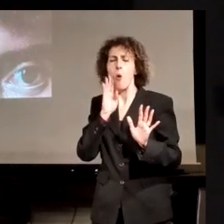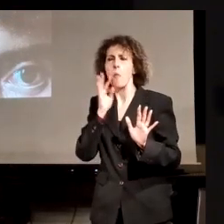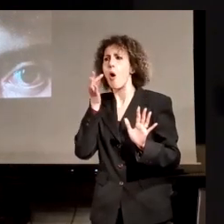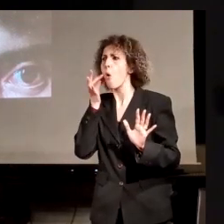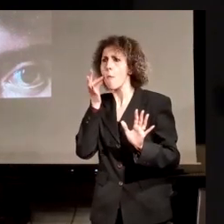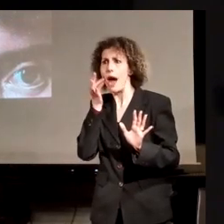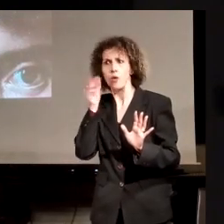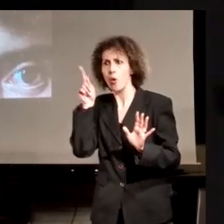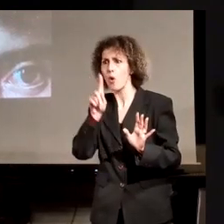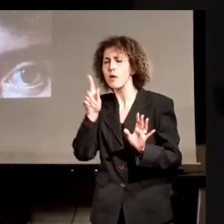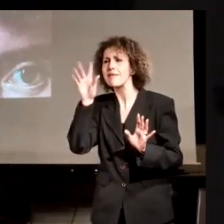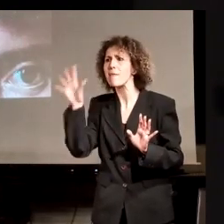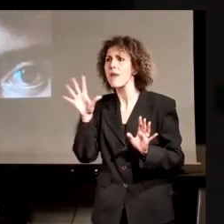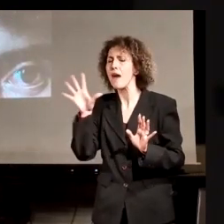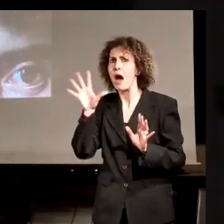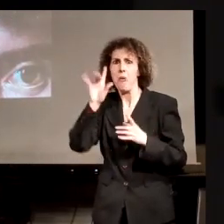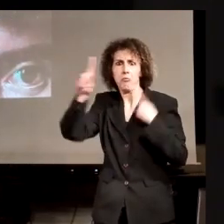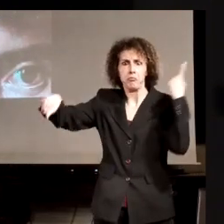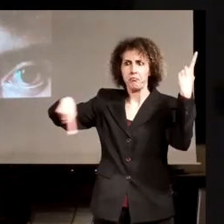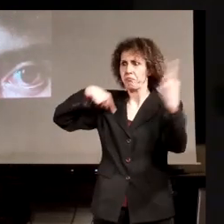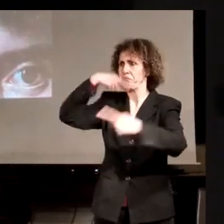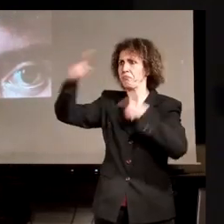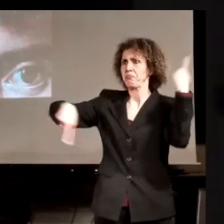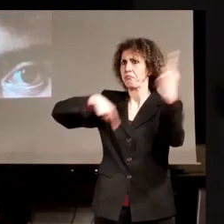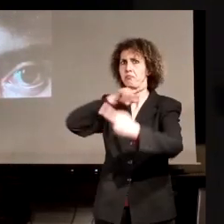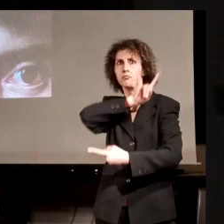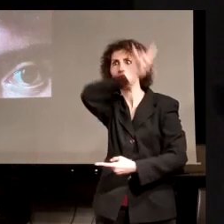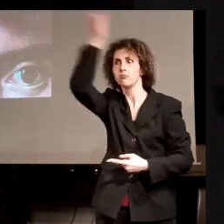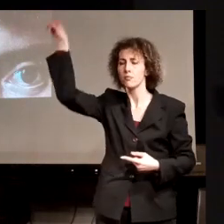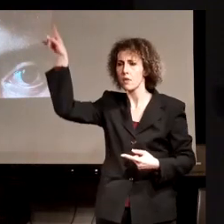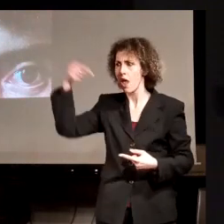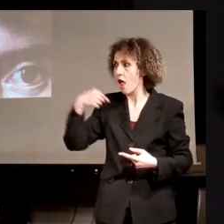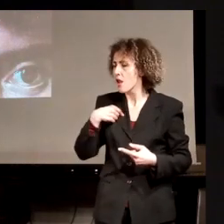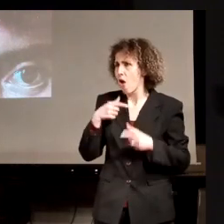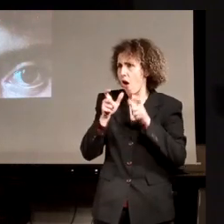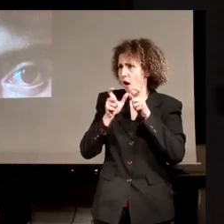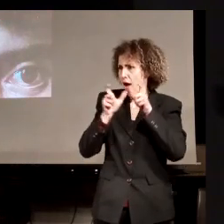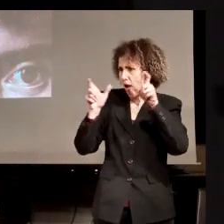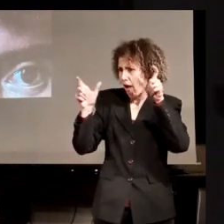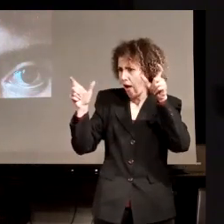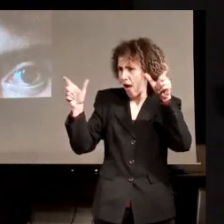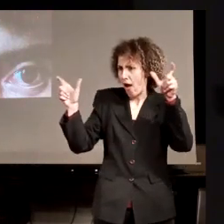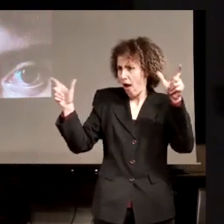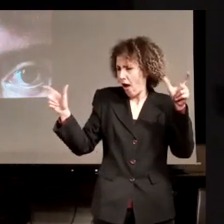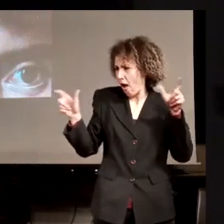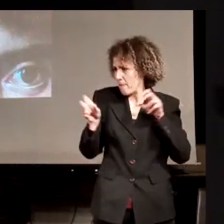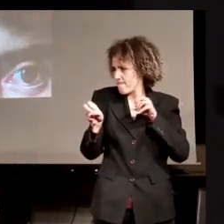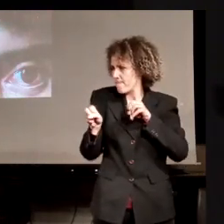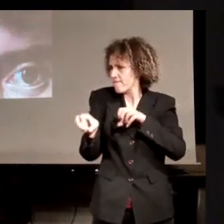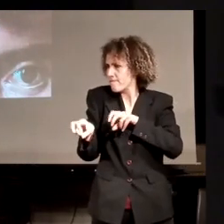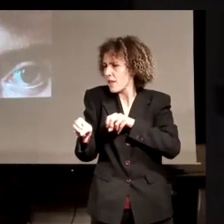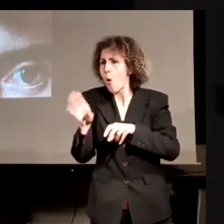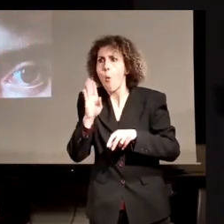sembrava uno jucker nout indemoniato lanciare un grido d'allarme mi precipitai all'inseguimento